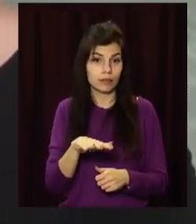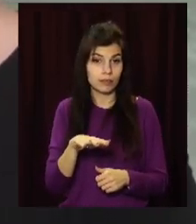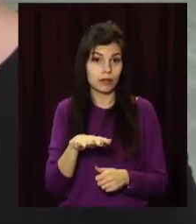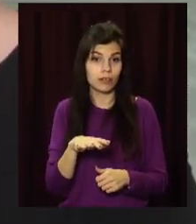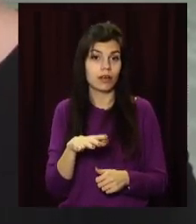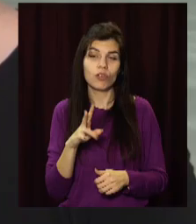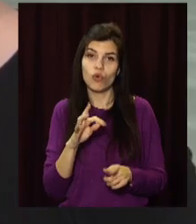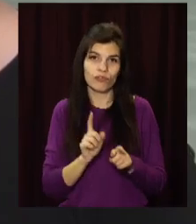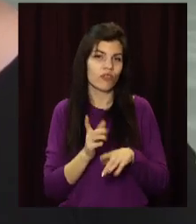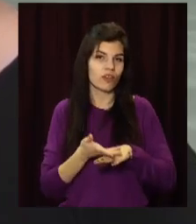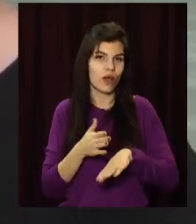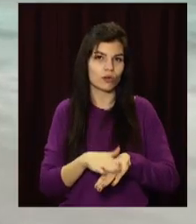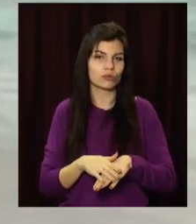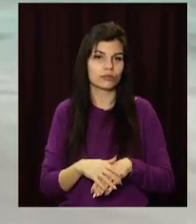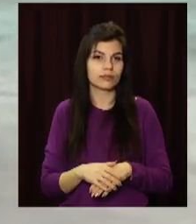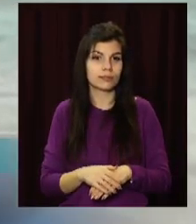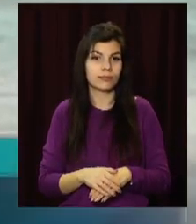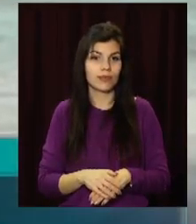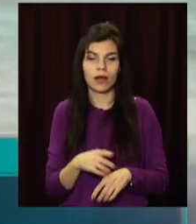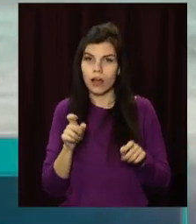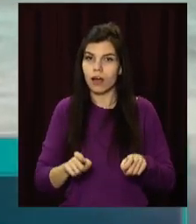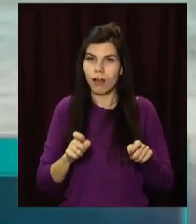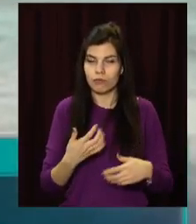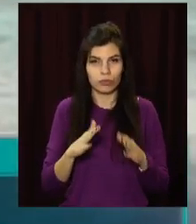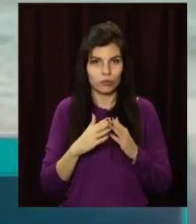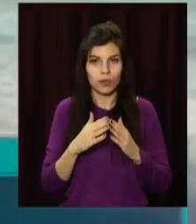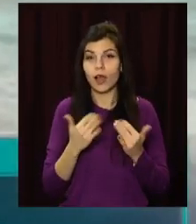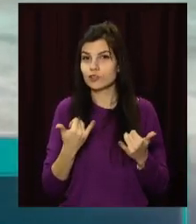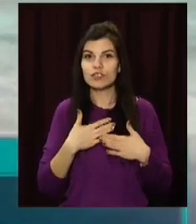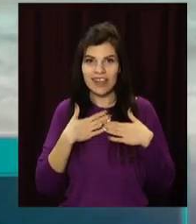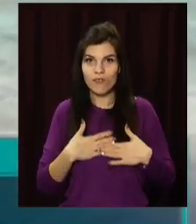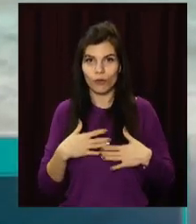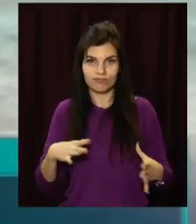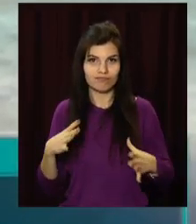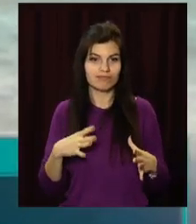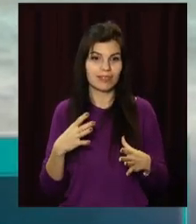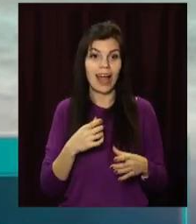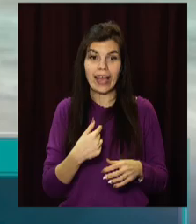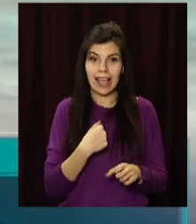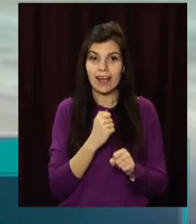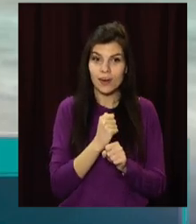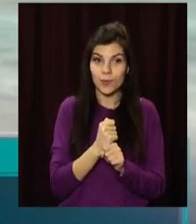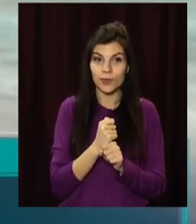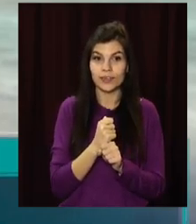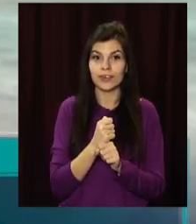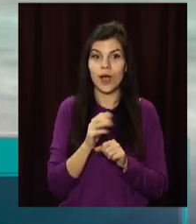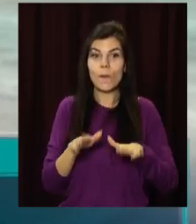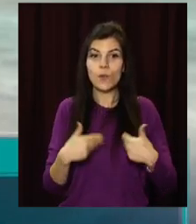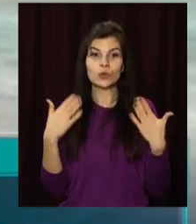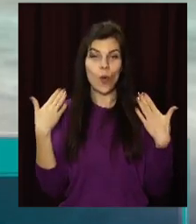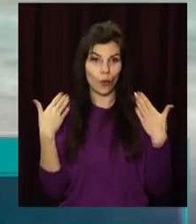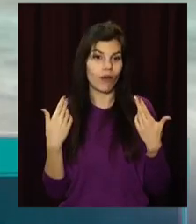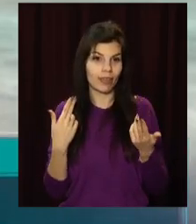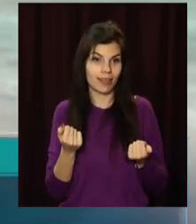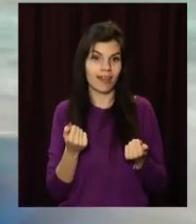мороз, мінус 16, мінус 17, вже було складно кататися, і ми пытались поддерживать форму в зале, у